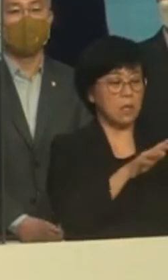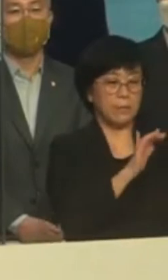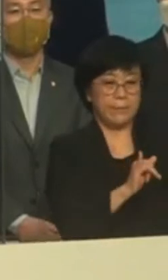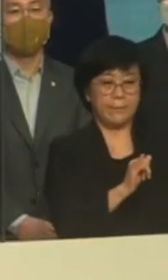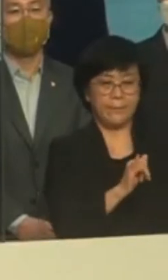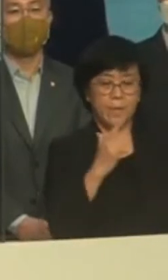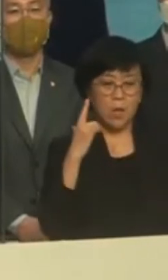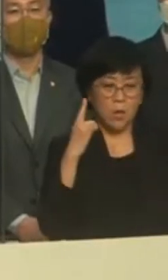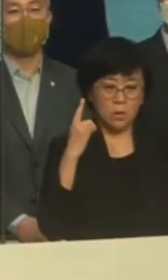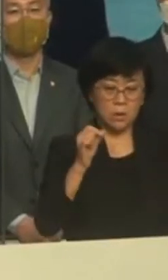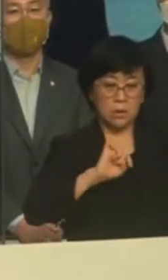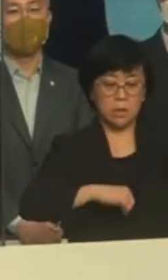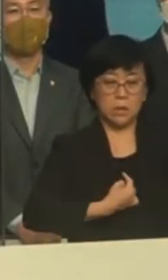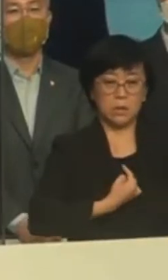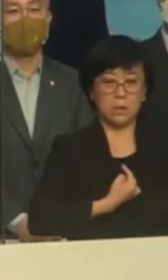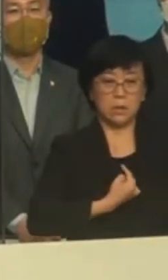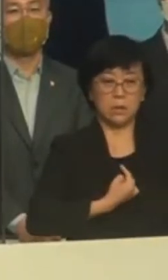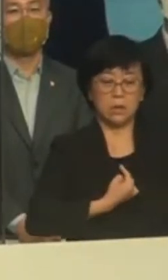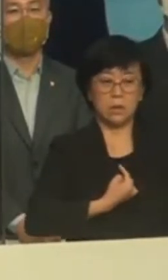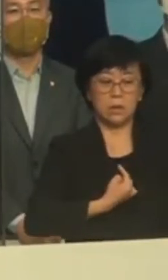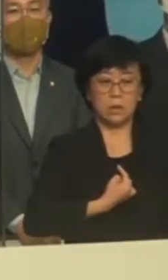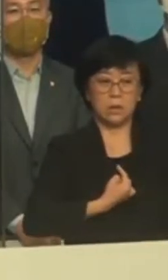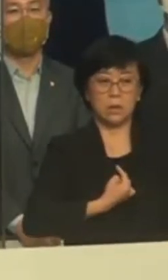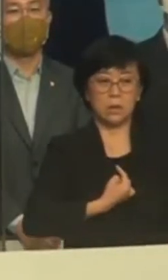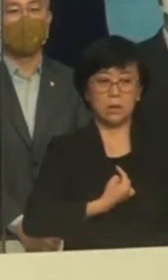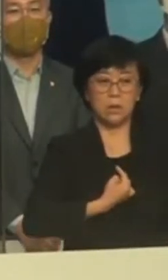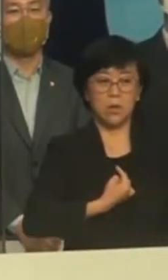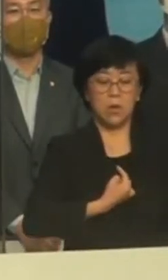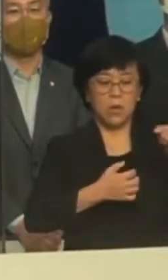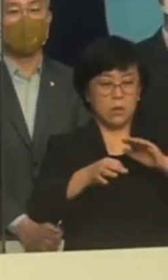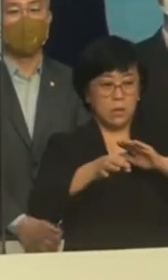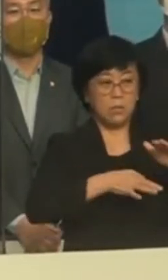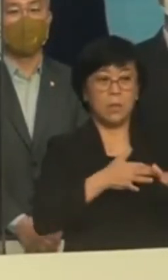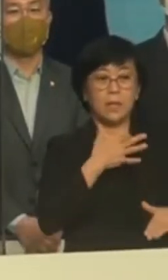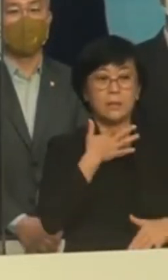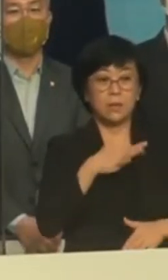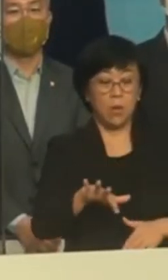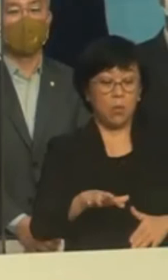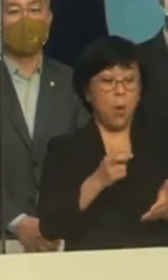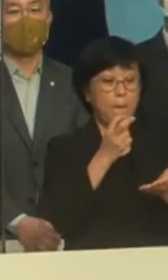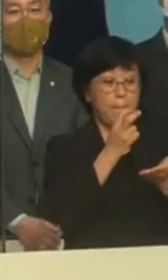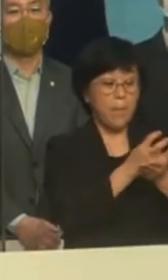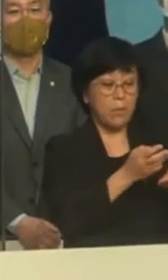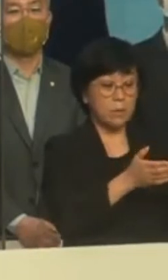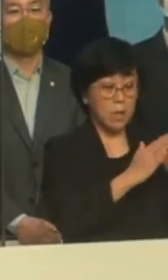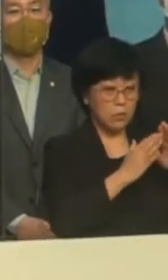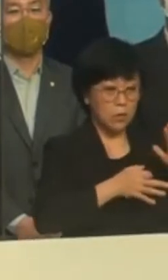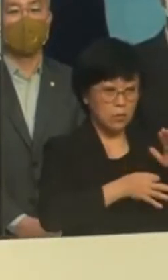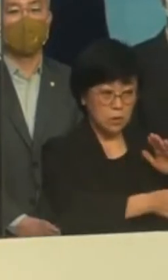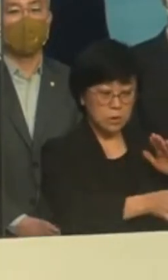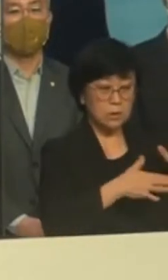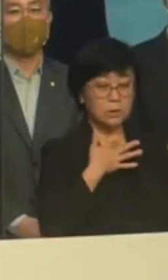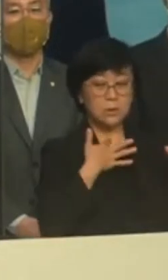여전히 자신들은 뇌물을 받은 적이 없고 입법 로비를